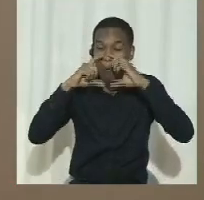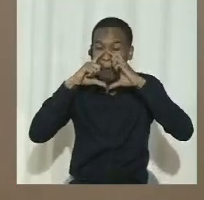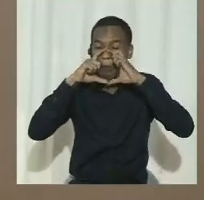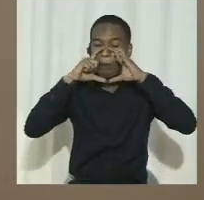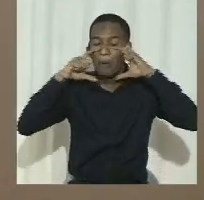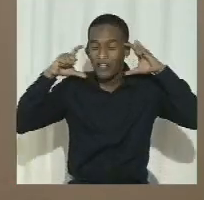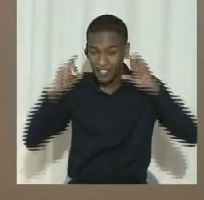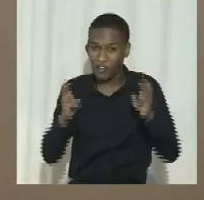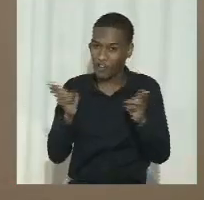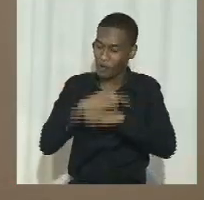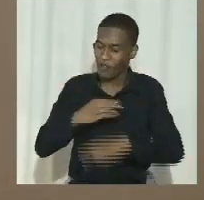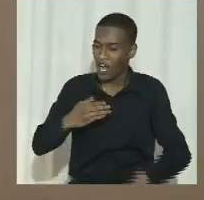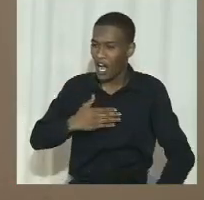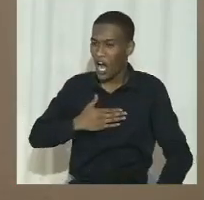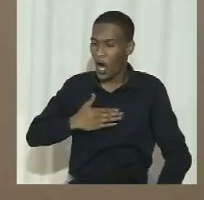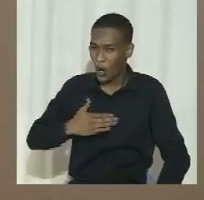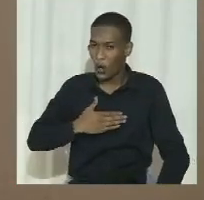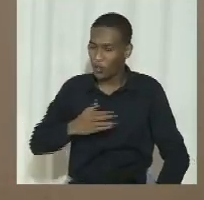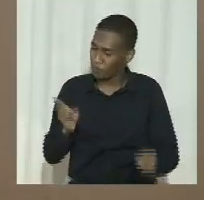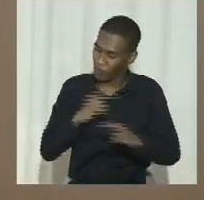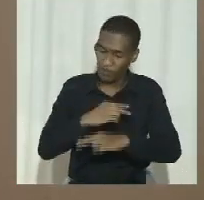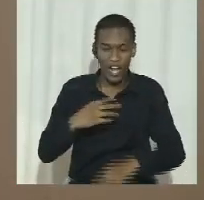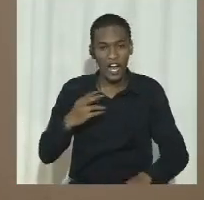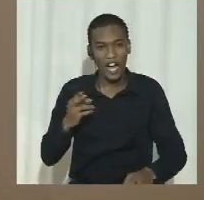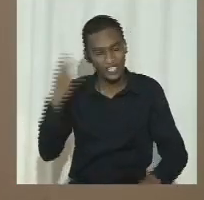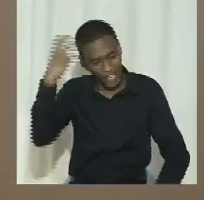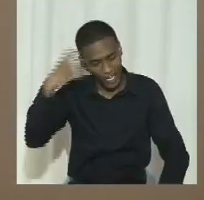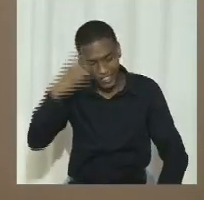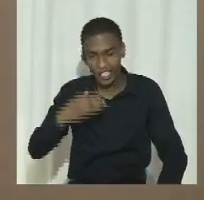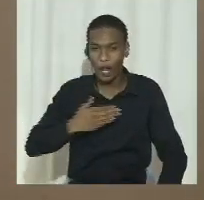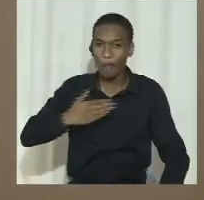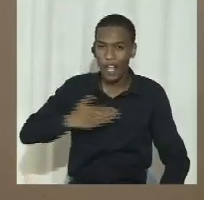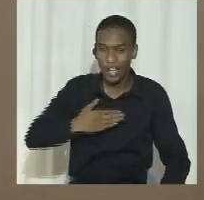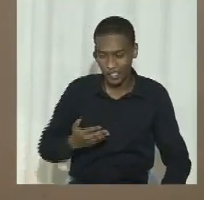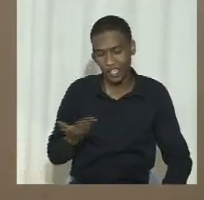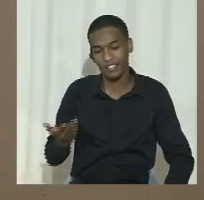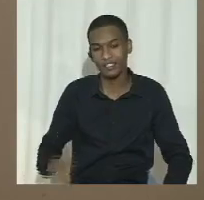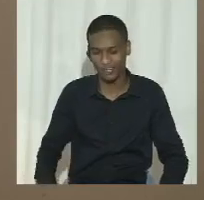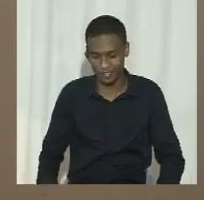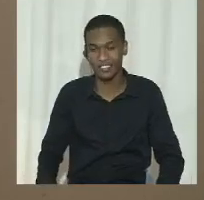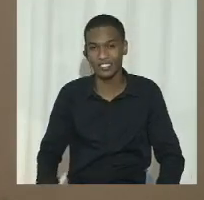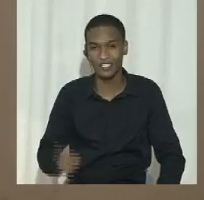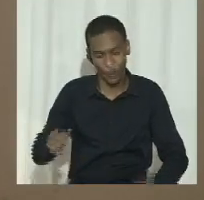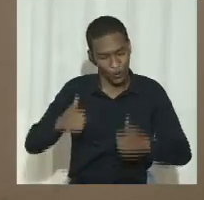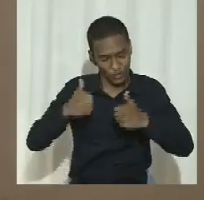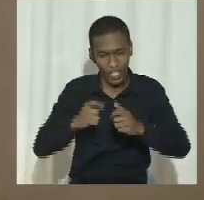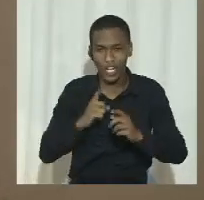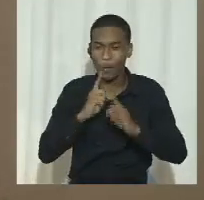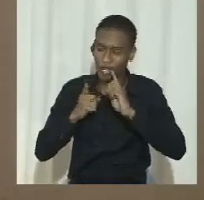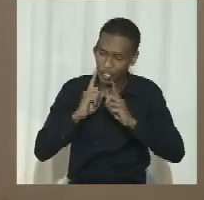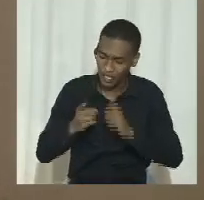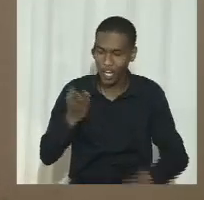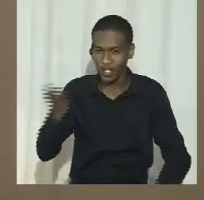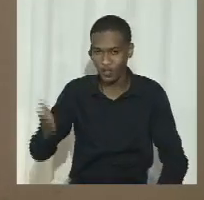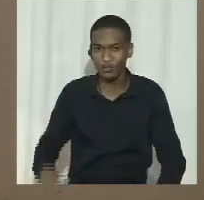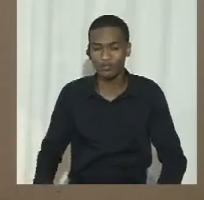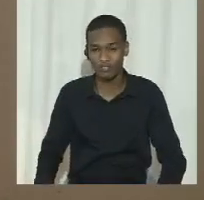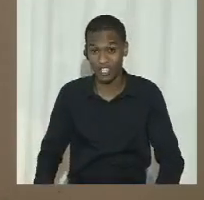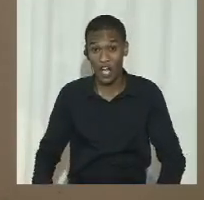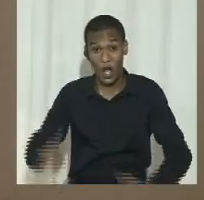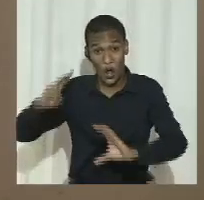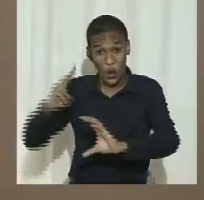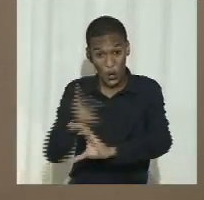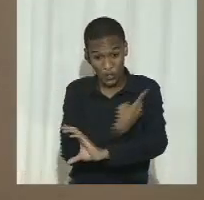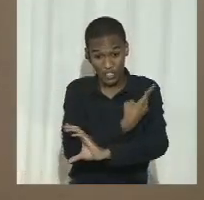kasobosy. Izay zavatra izay mila tsy maintsy resahana satria tsy mahasalama antsika izay. Ny coronavirus